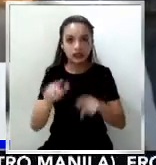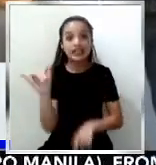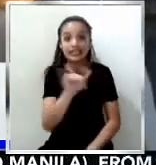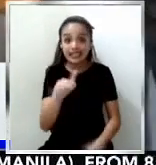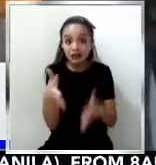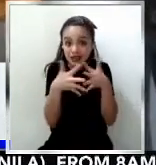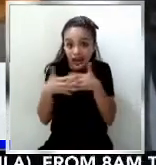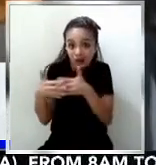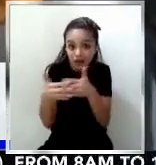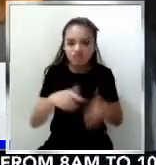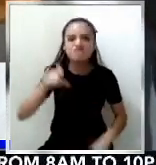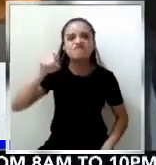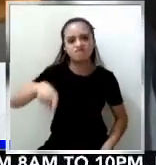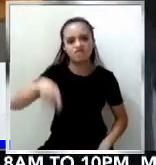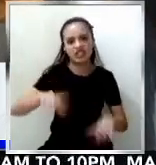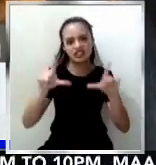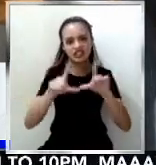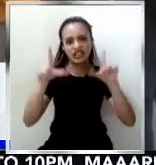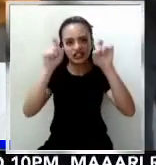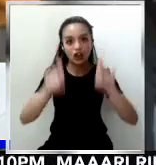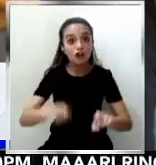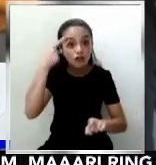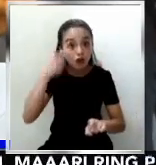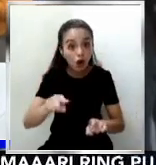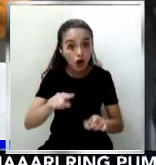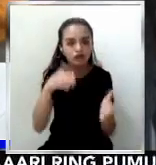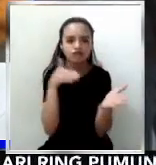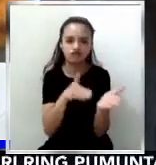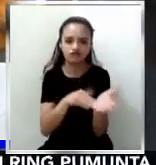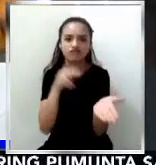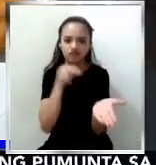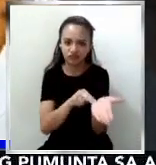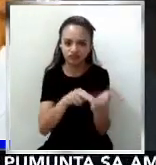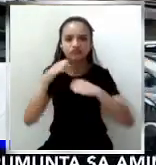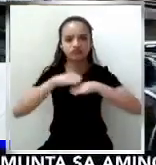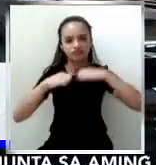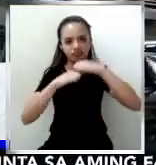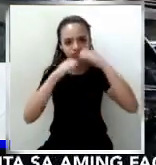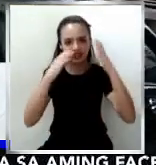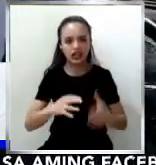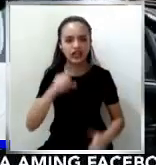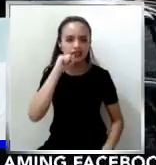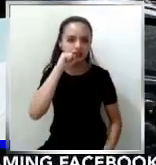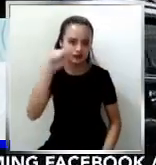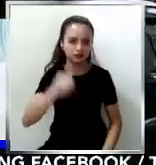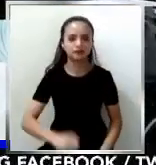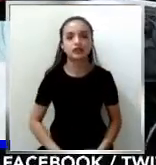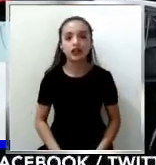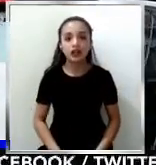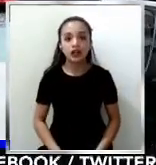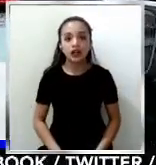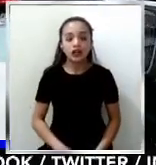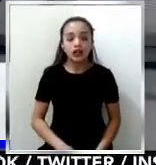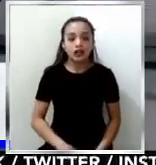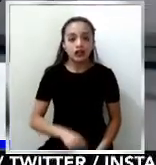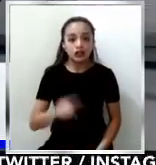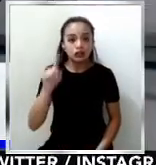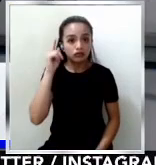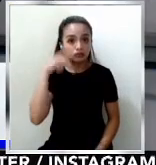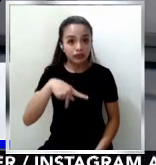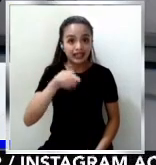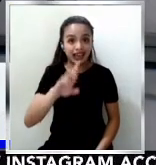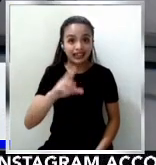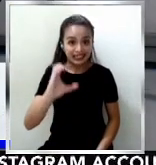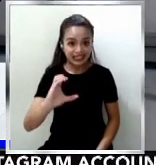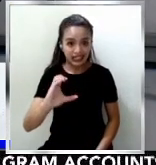licensure exams para sa mga doktor, nurse, engineer at mga dentista. Ang Professional Regulation Commission wala pang